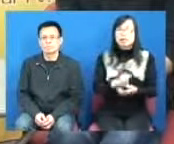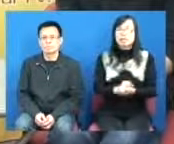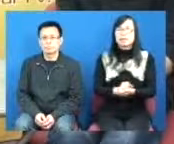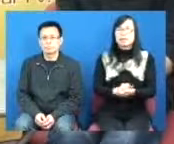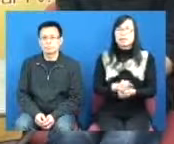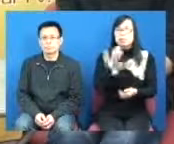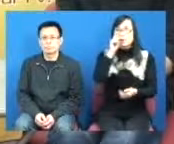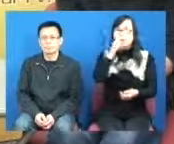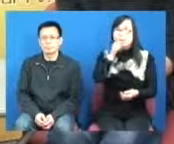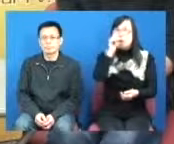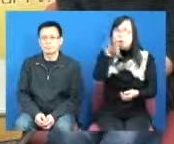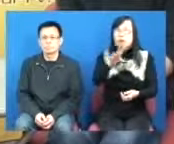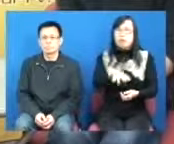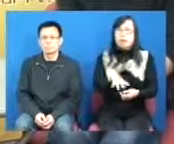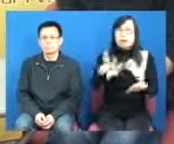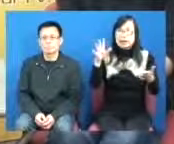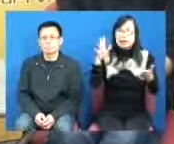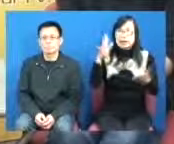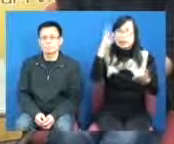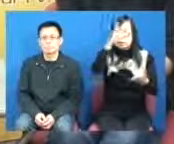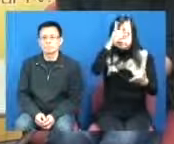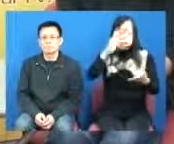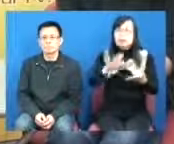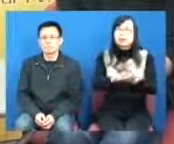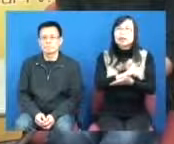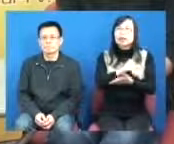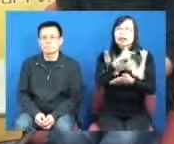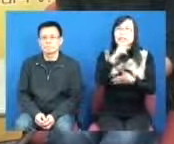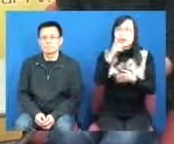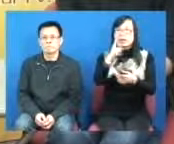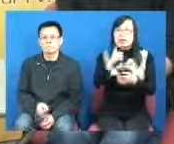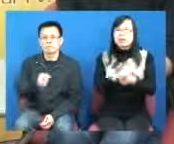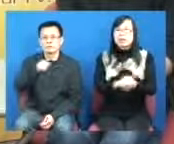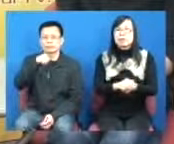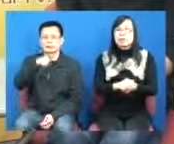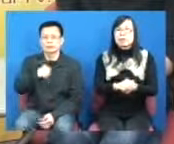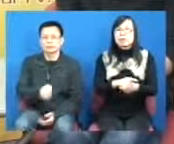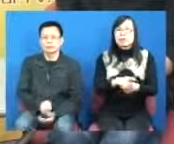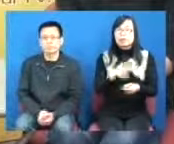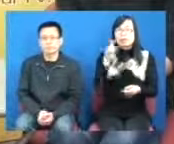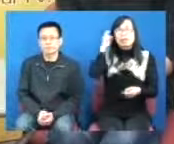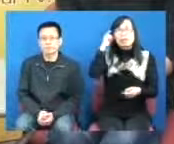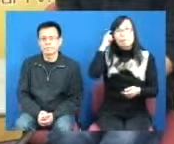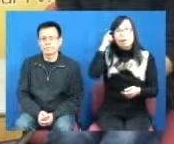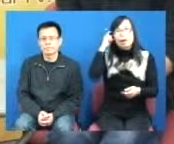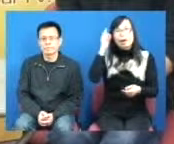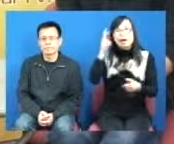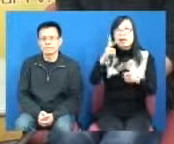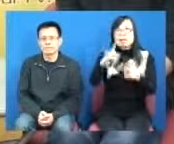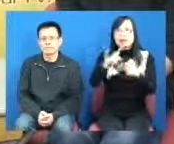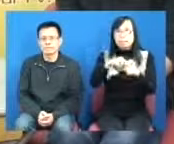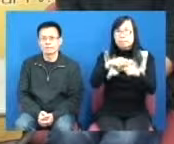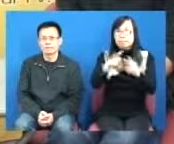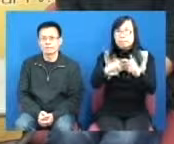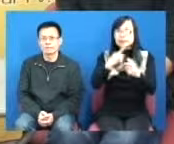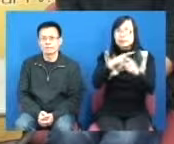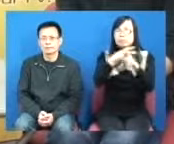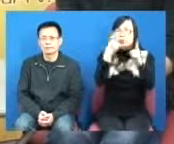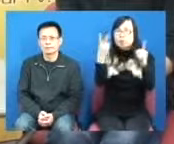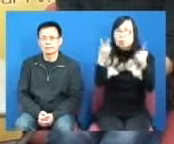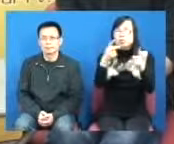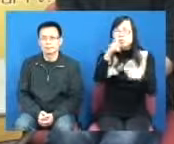一年十二個月的花費你想想十二個月政府一毛錢都不收